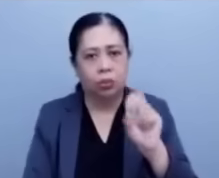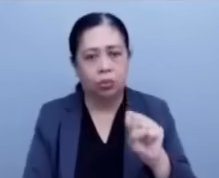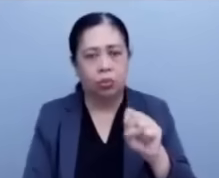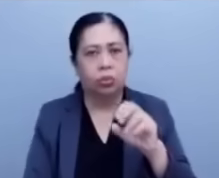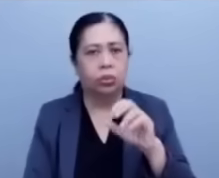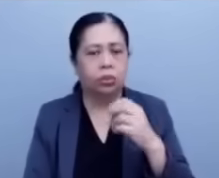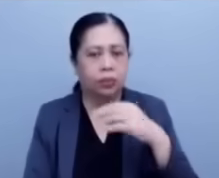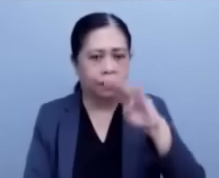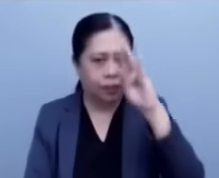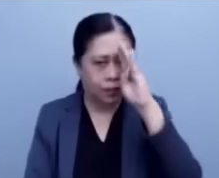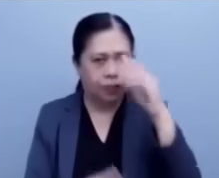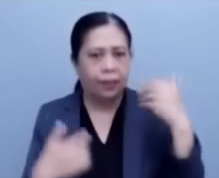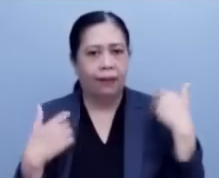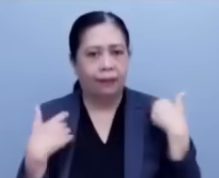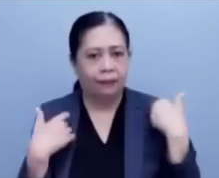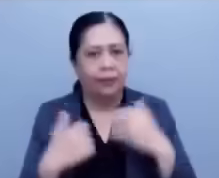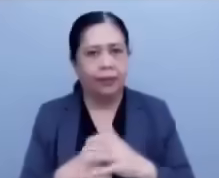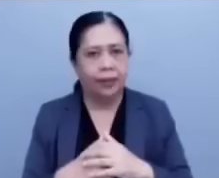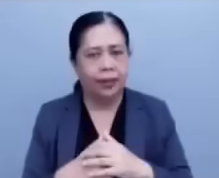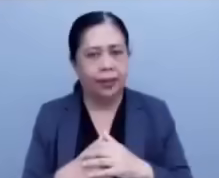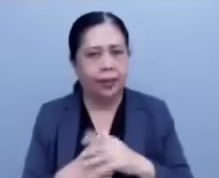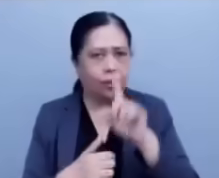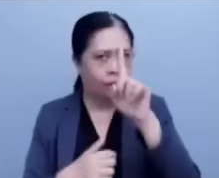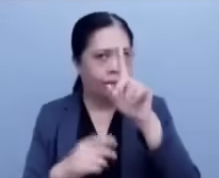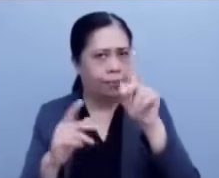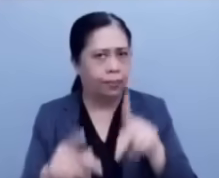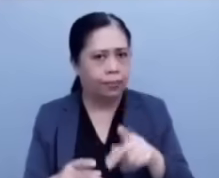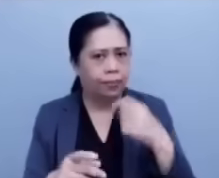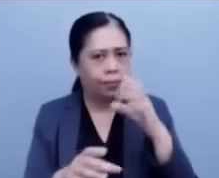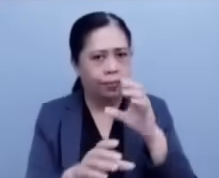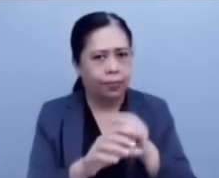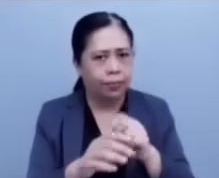meron ng, na rin silang person of interest.